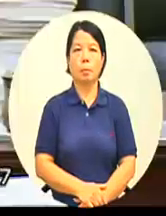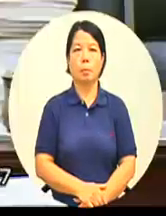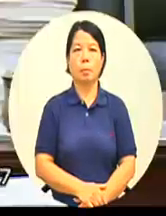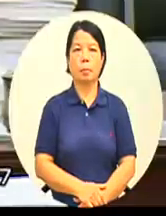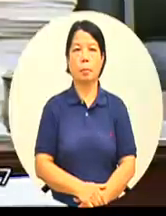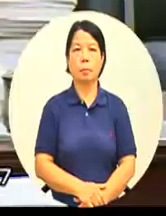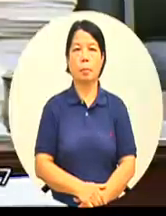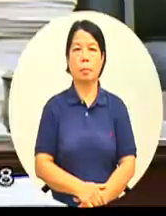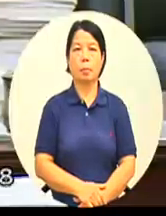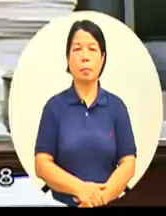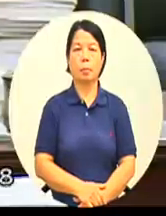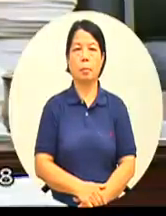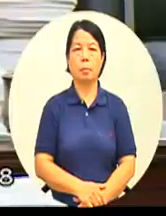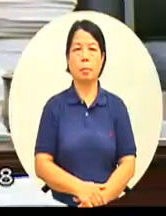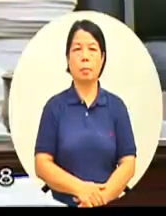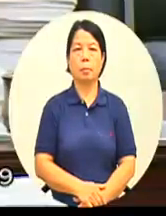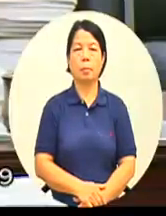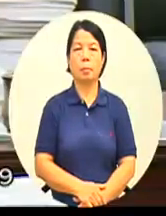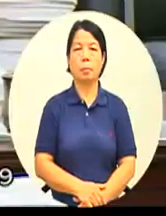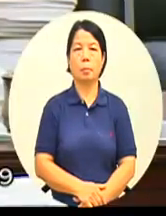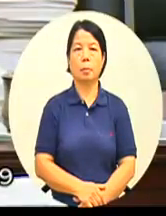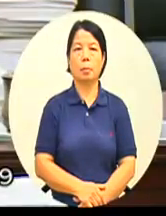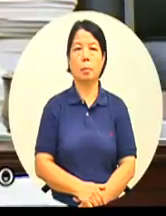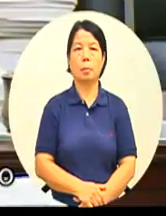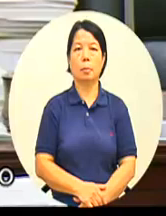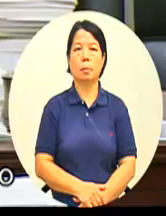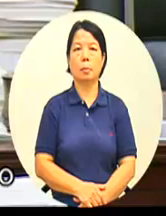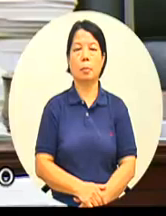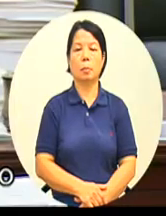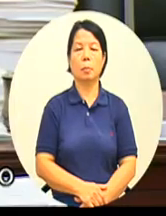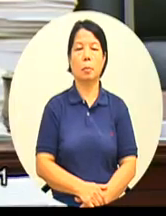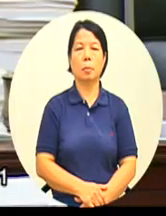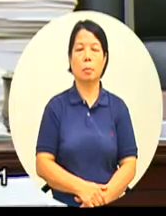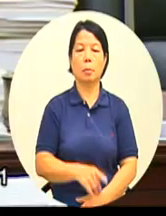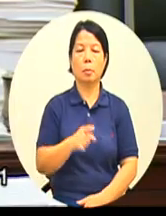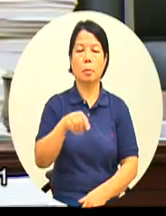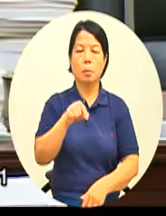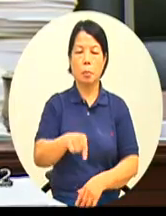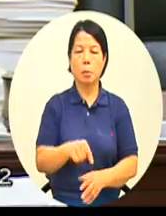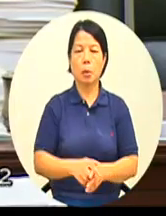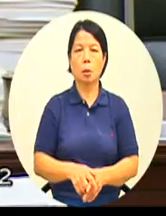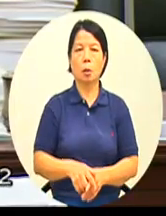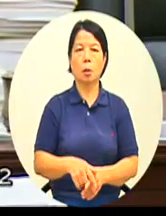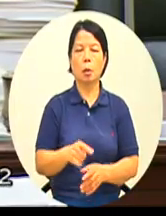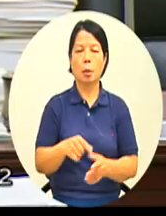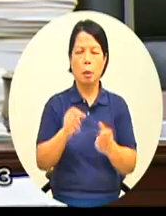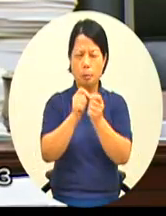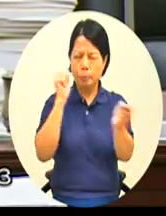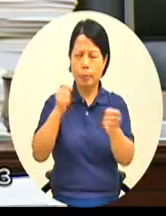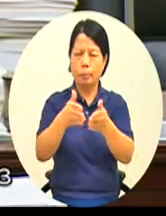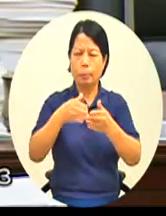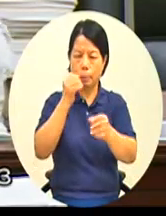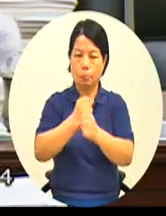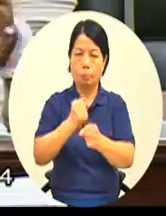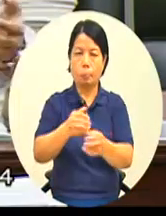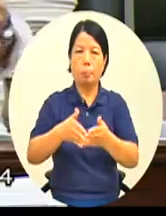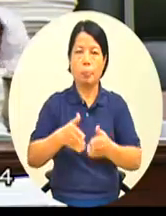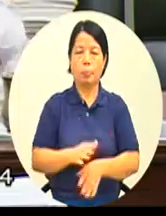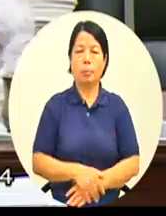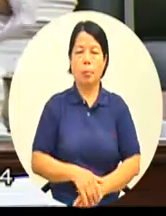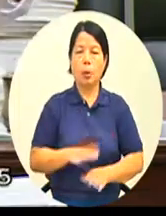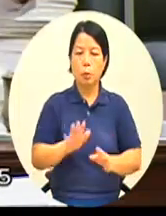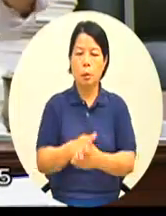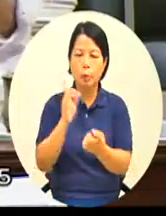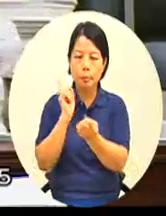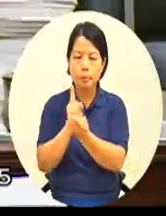谢谢，非常谢谢哦，请坐。但在这个行业，这个是很久的要做的事情了，那也要应付眼前的，